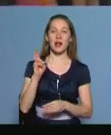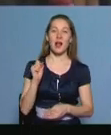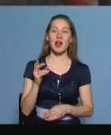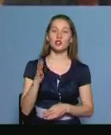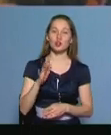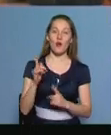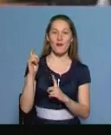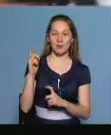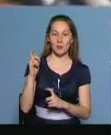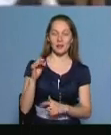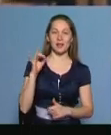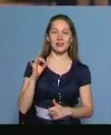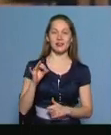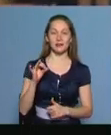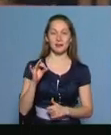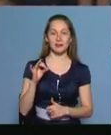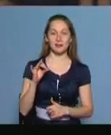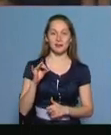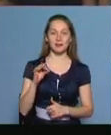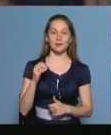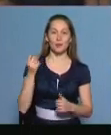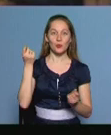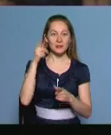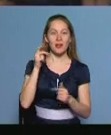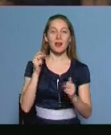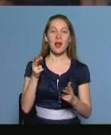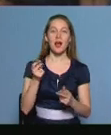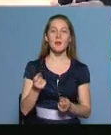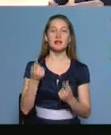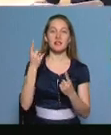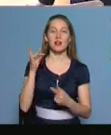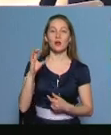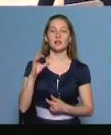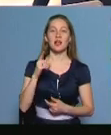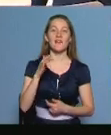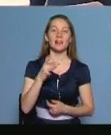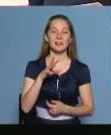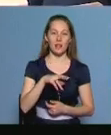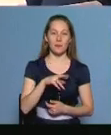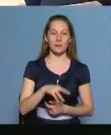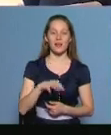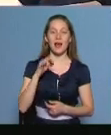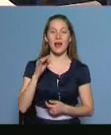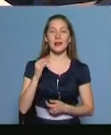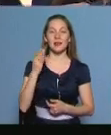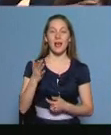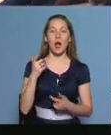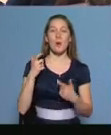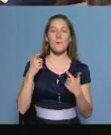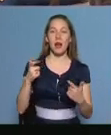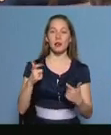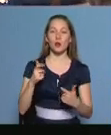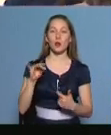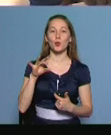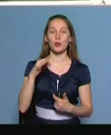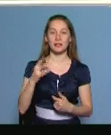Калашникова и узнала, как образовалась Росгвардия. Куратор юнгвардейцев, майор запаса Юрий Равнейко. За